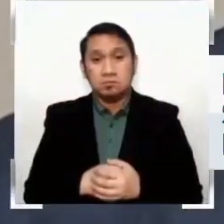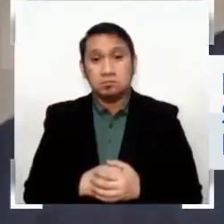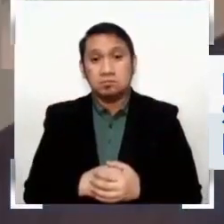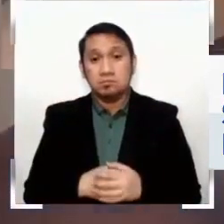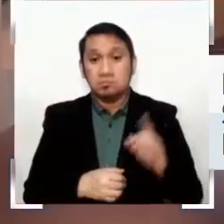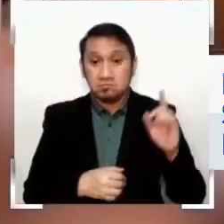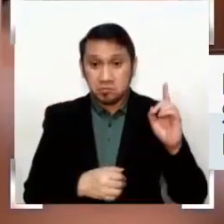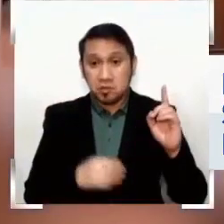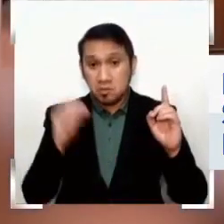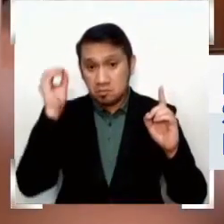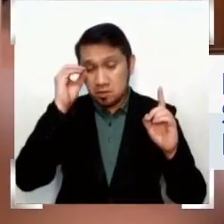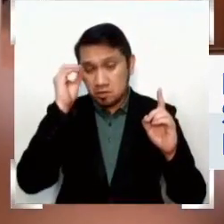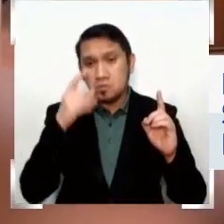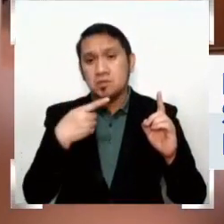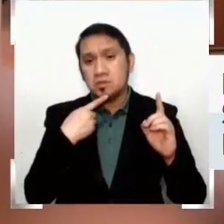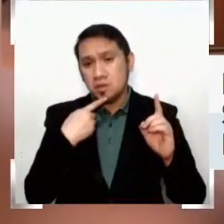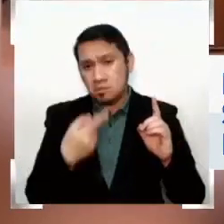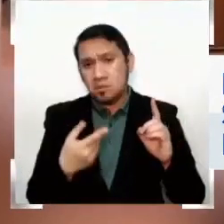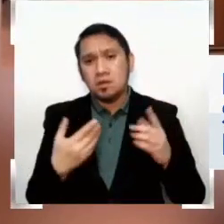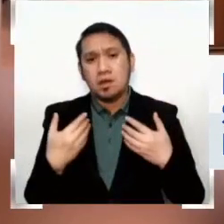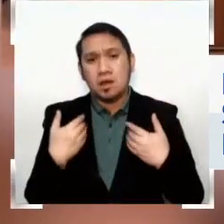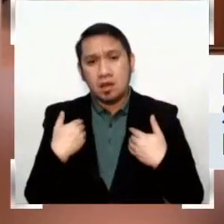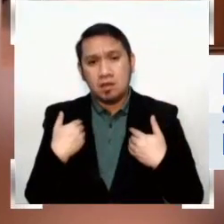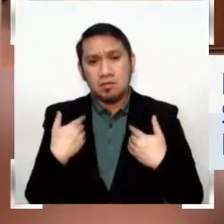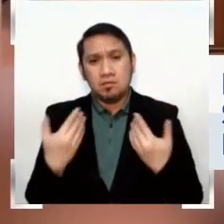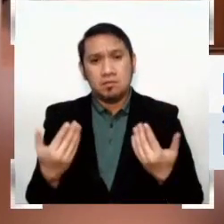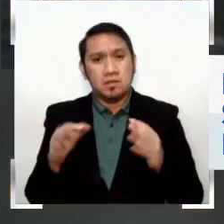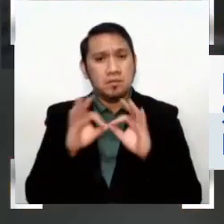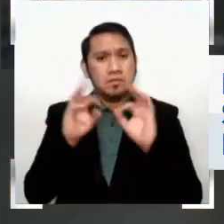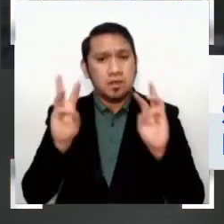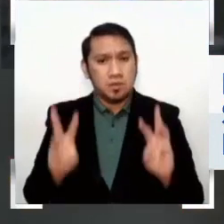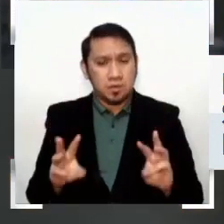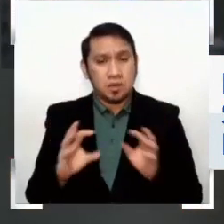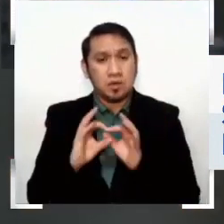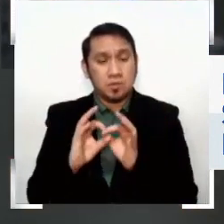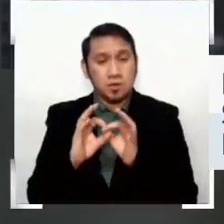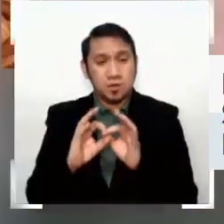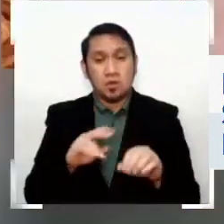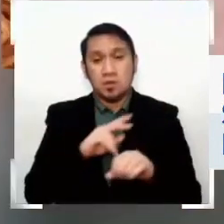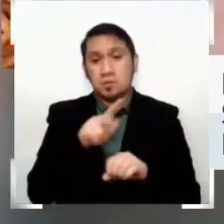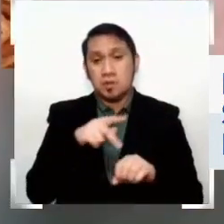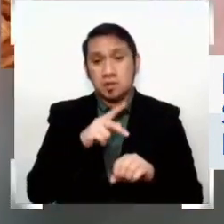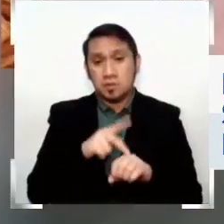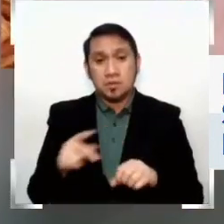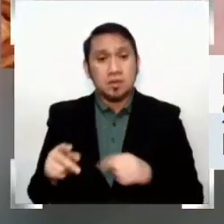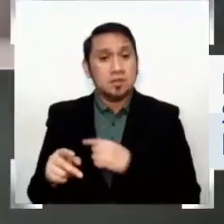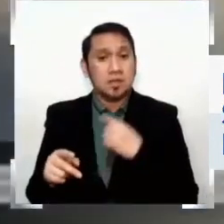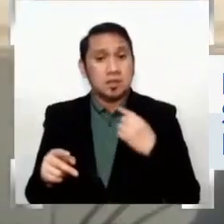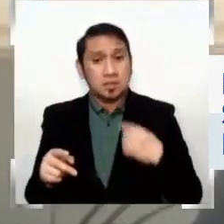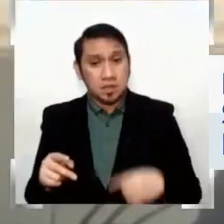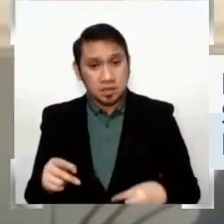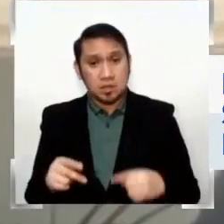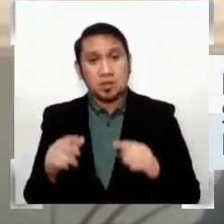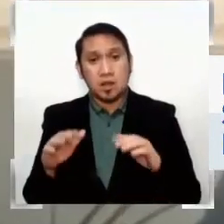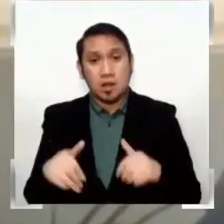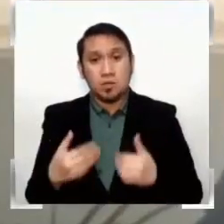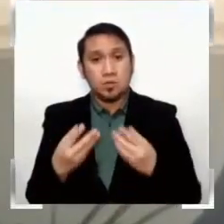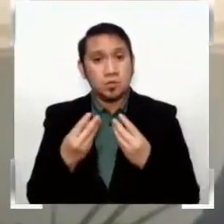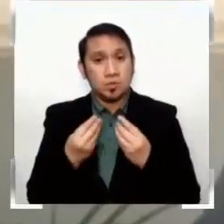big step na may general framework ng kooperasyon sa pagitan ng Pilipinas at China para mapahupa ang tensyon. They need